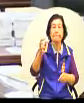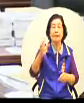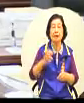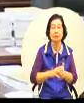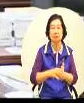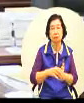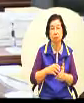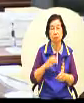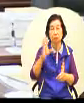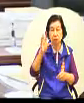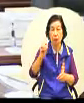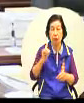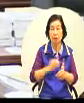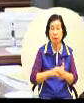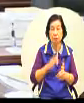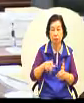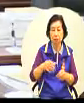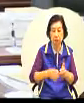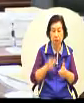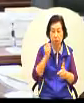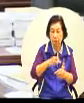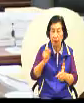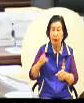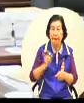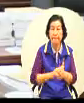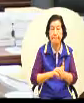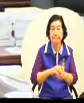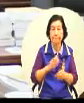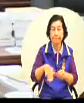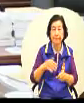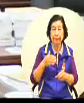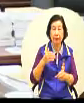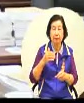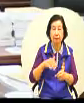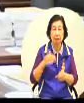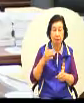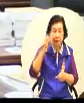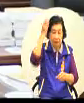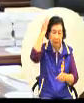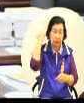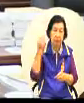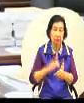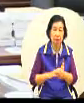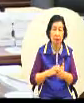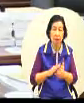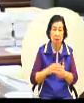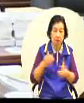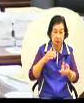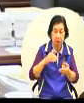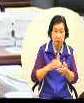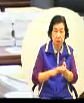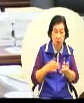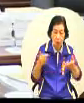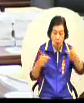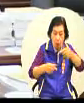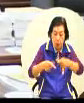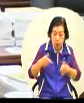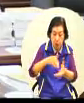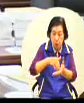个黑色塑化剂的桶子，要变成部落用水